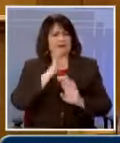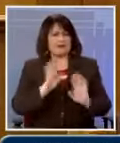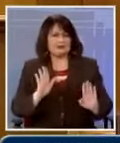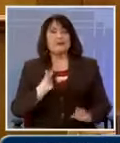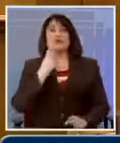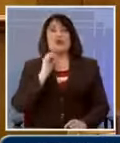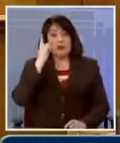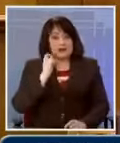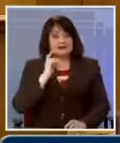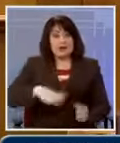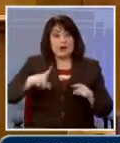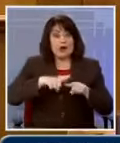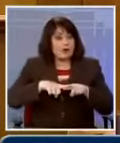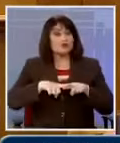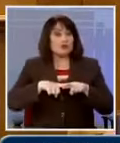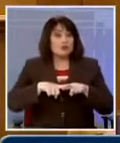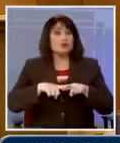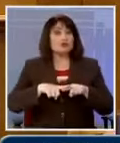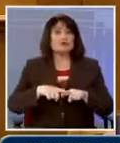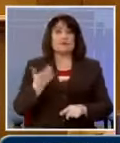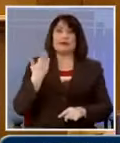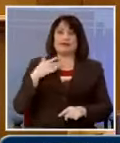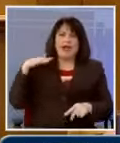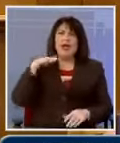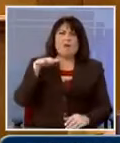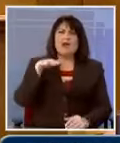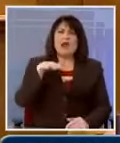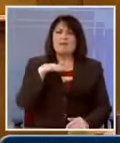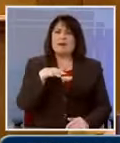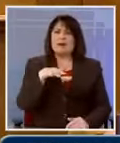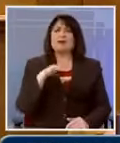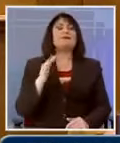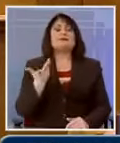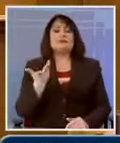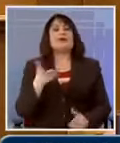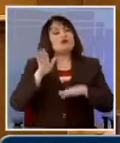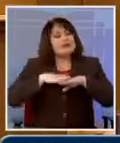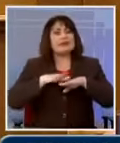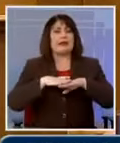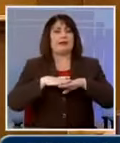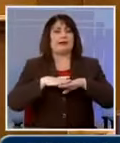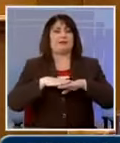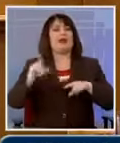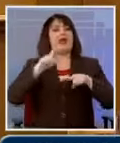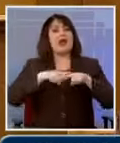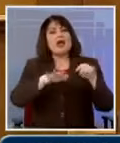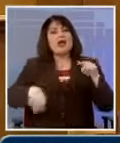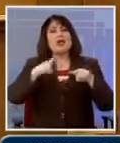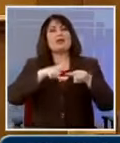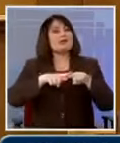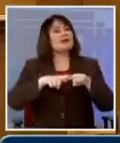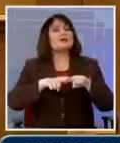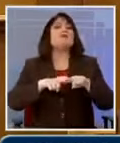γνώριζε ότι αυτοί που τον απειλούσαν είχαν οδηγήσει τη χώρα και το λαό σε